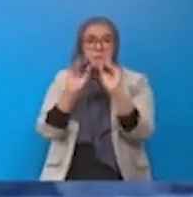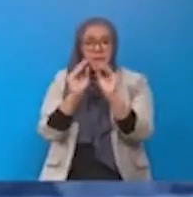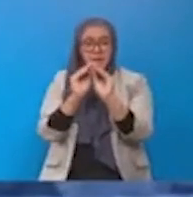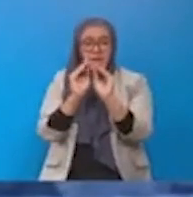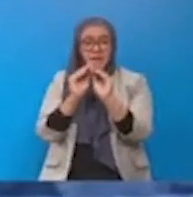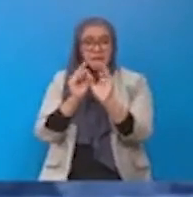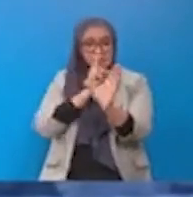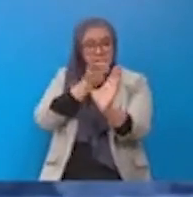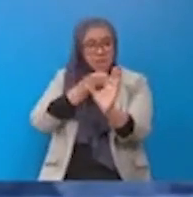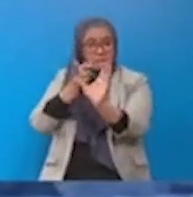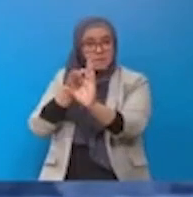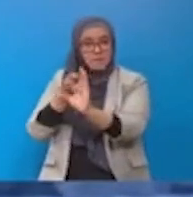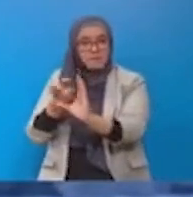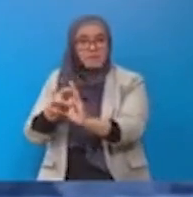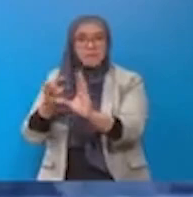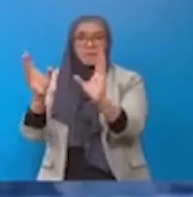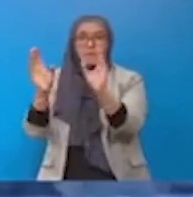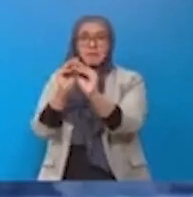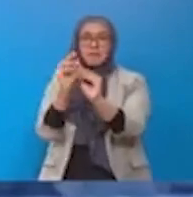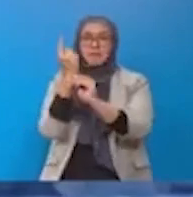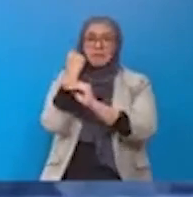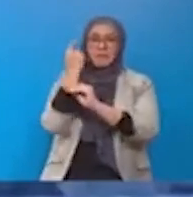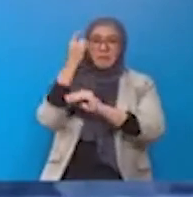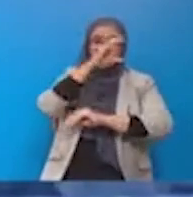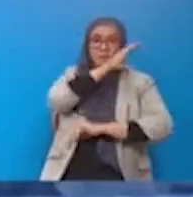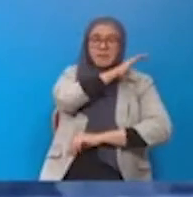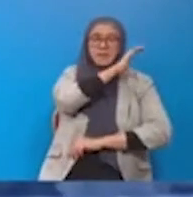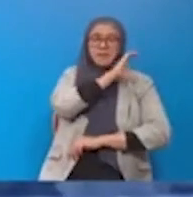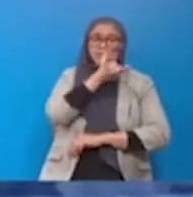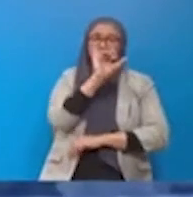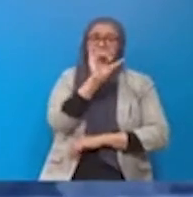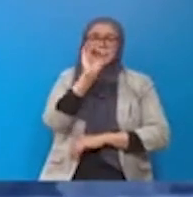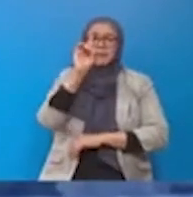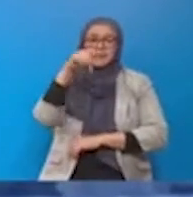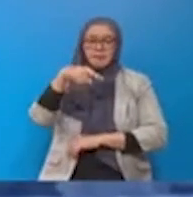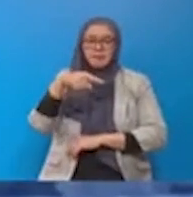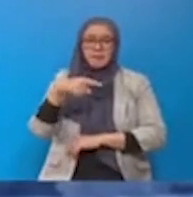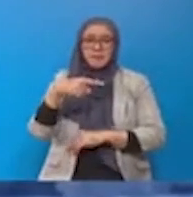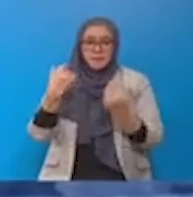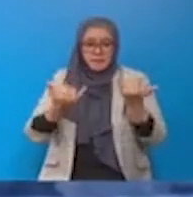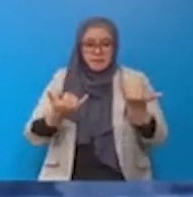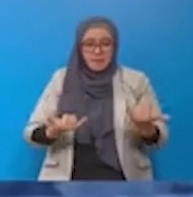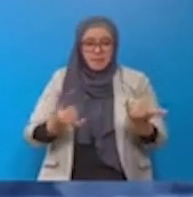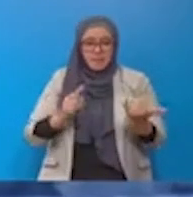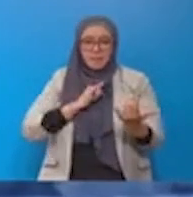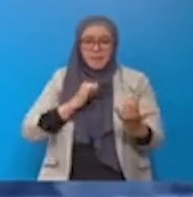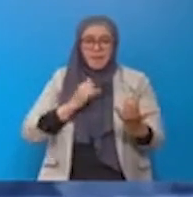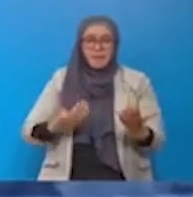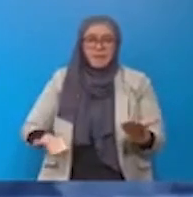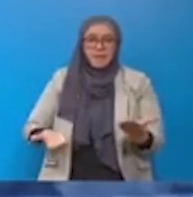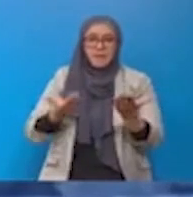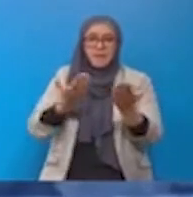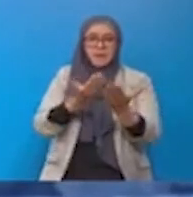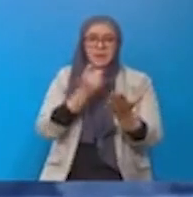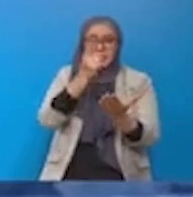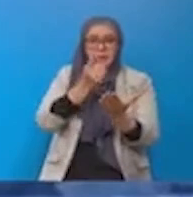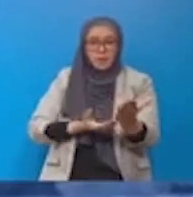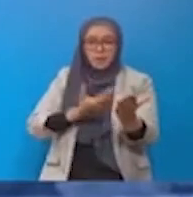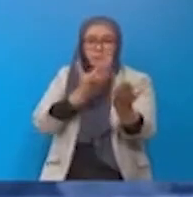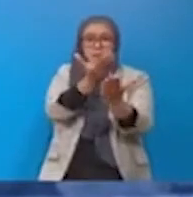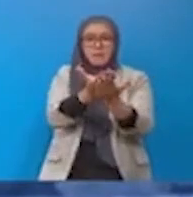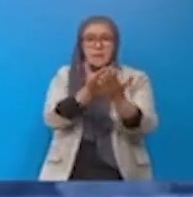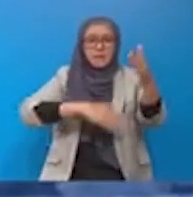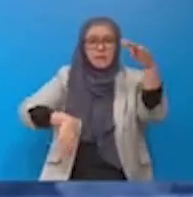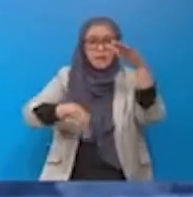hadir tadi yang dipromosikan oleh ya bom acuannya dipukul maka kini saya membawa satu usul di bawah peraturan